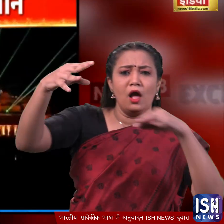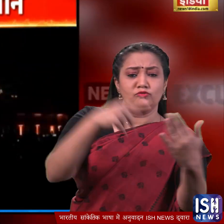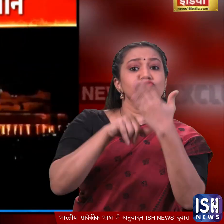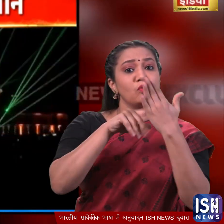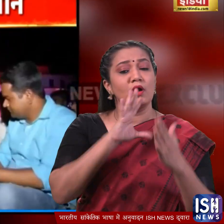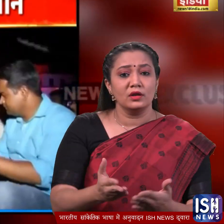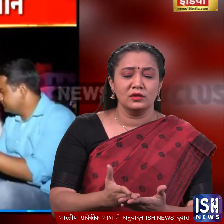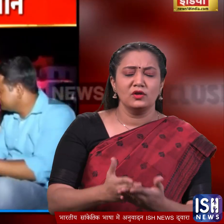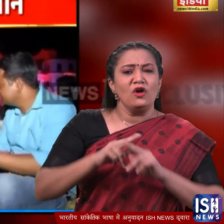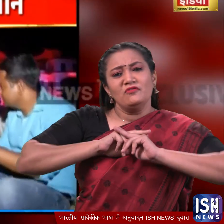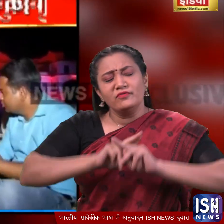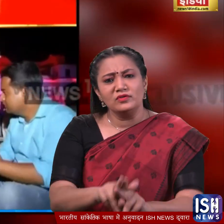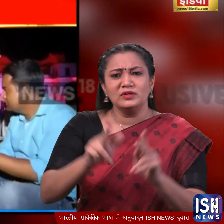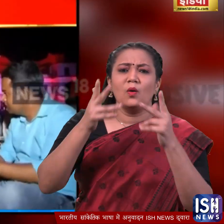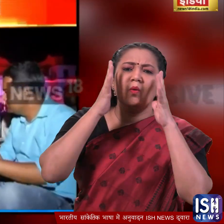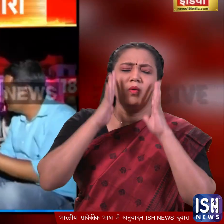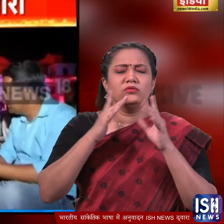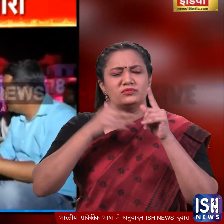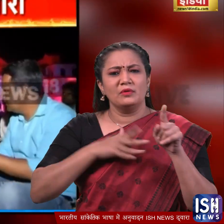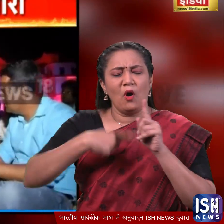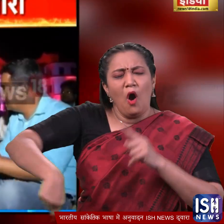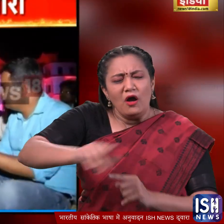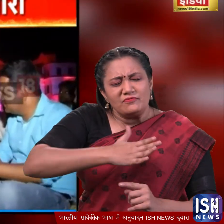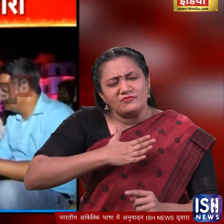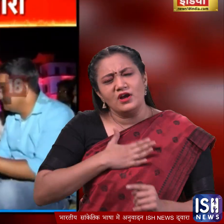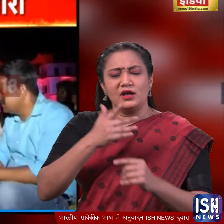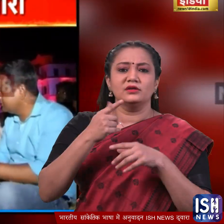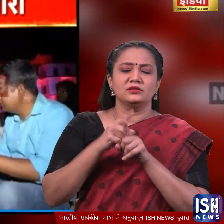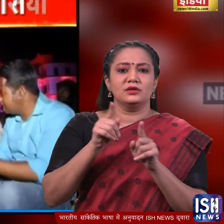ऐसा असर हुआ कि पूरी अयोध्या राममय नजर आने लगी